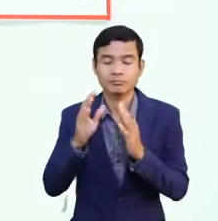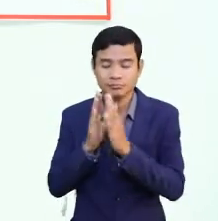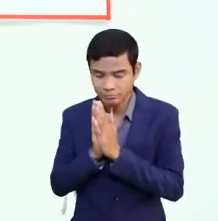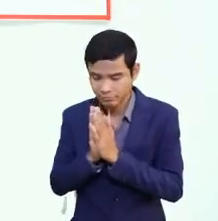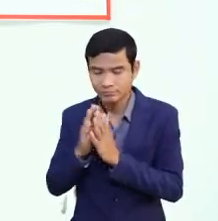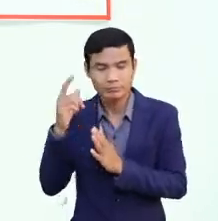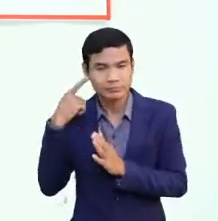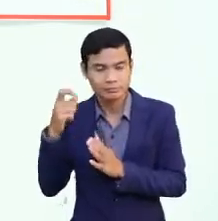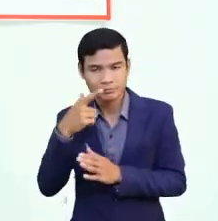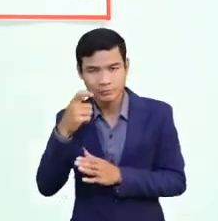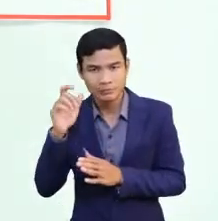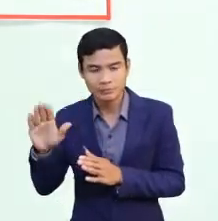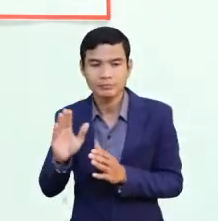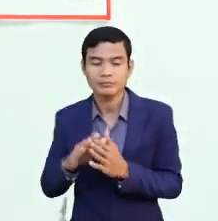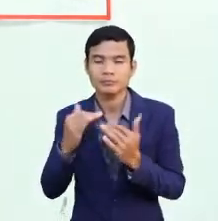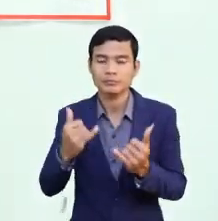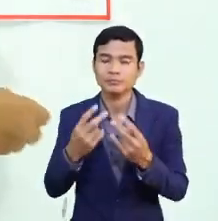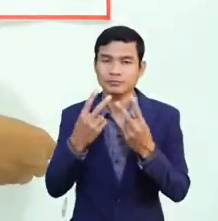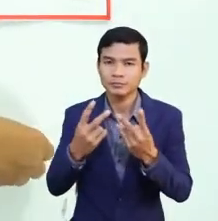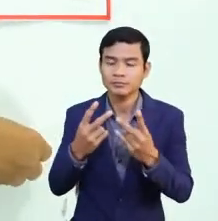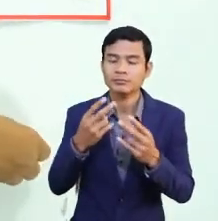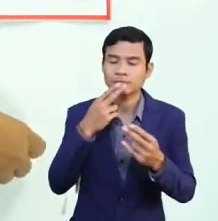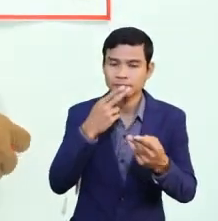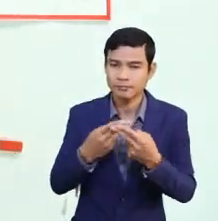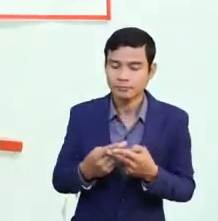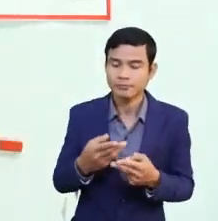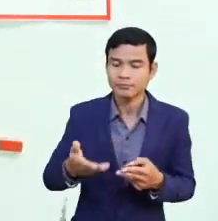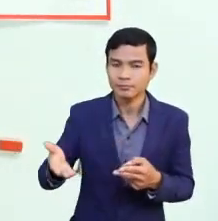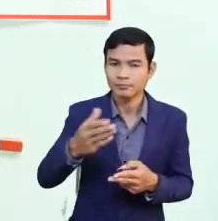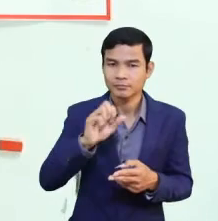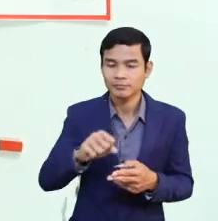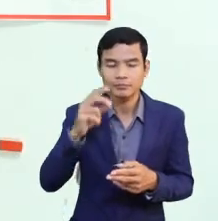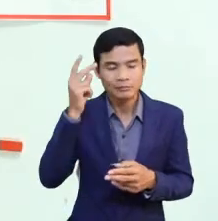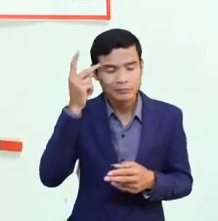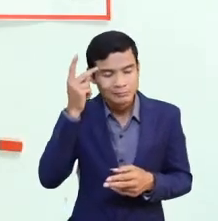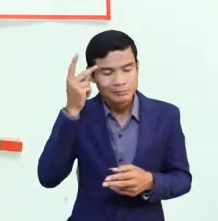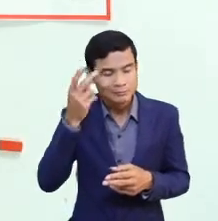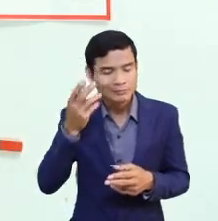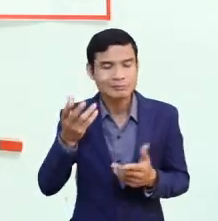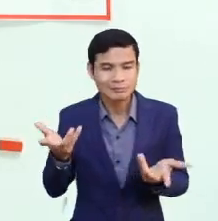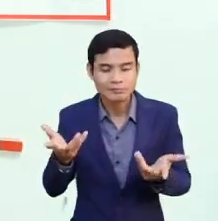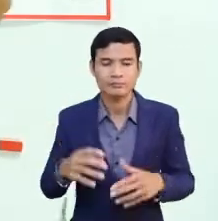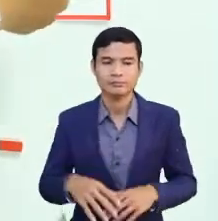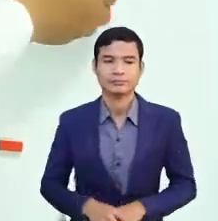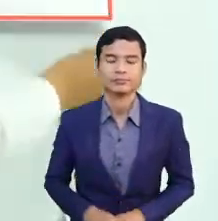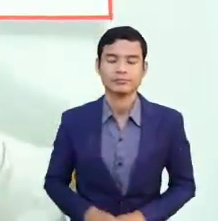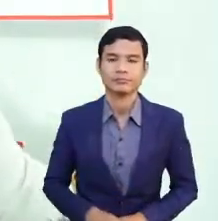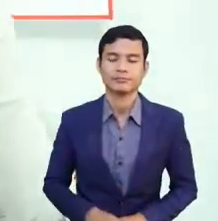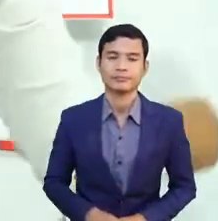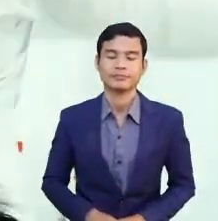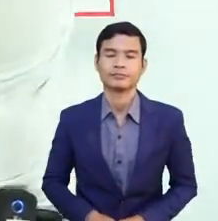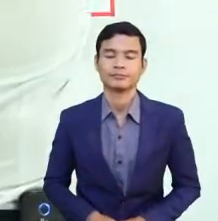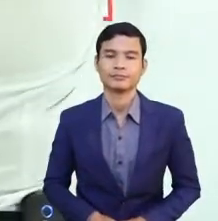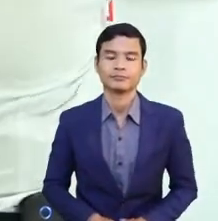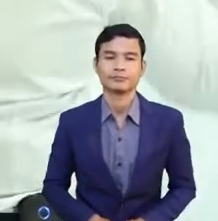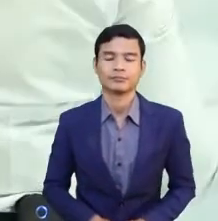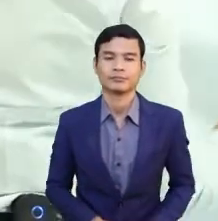những tìm tập chăm lại tặng ở khía thả ta đôi ở vậy để con được ở khía ban kết đại được tê chả